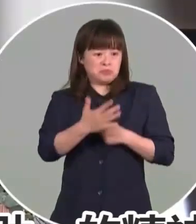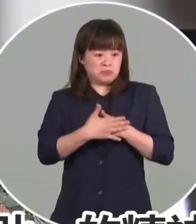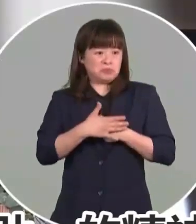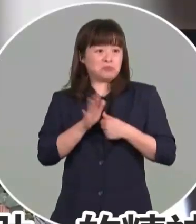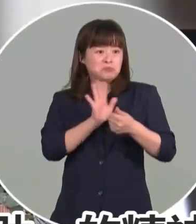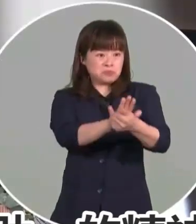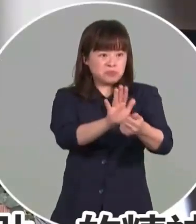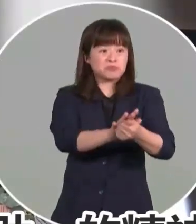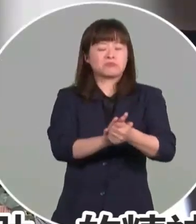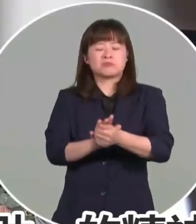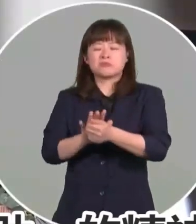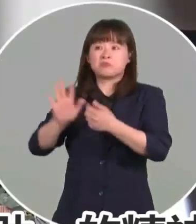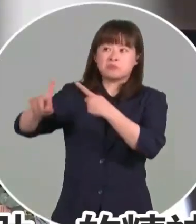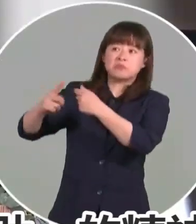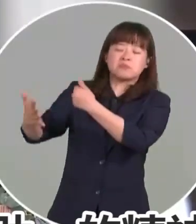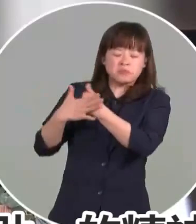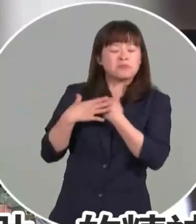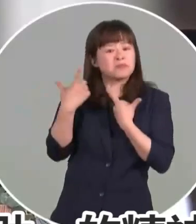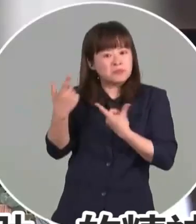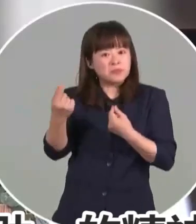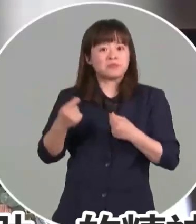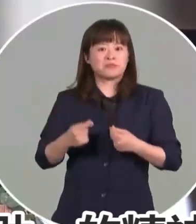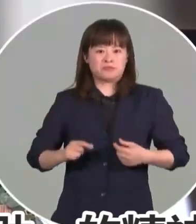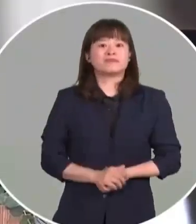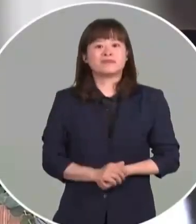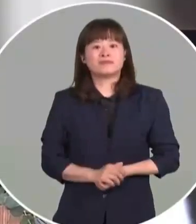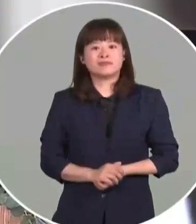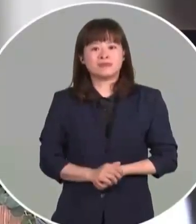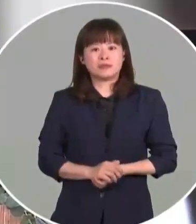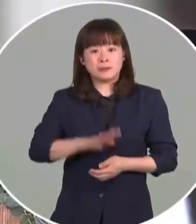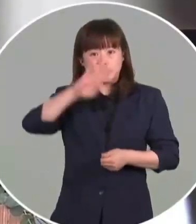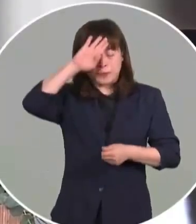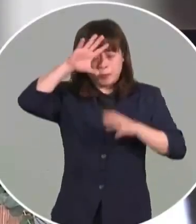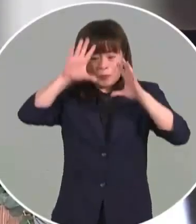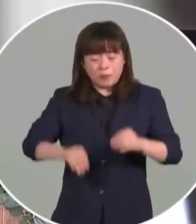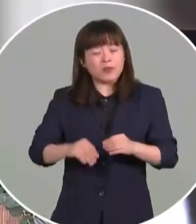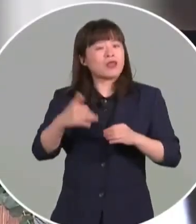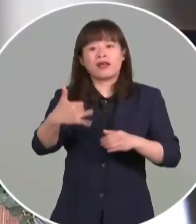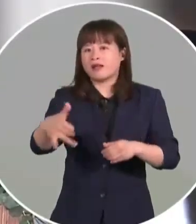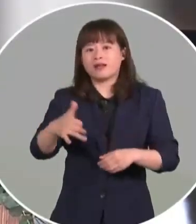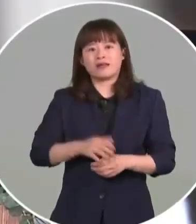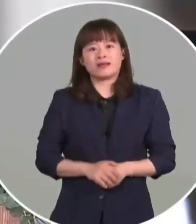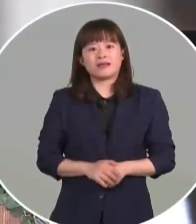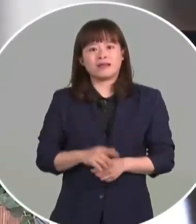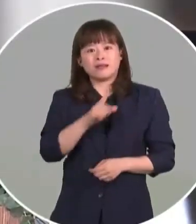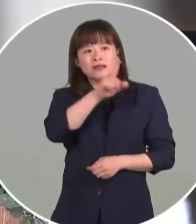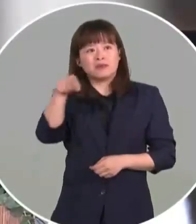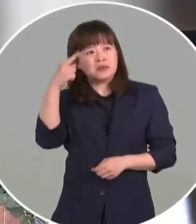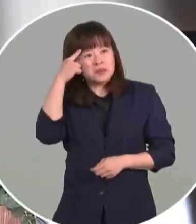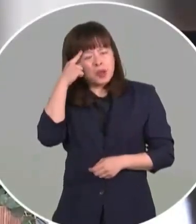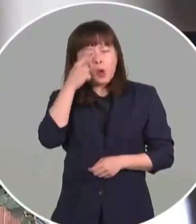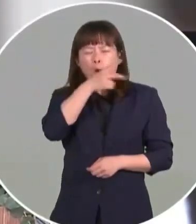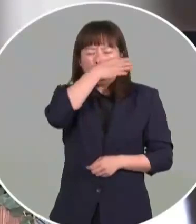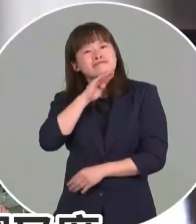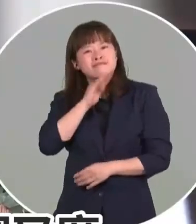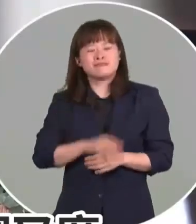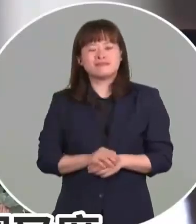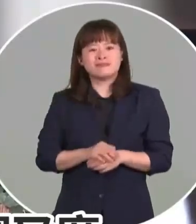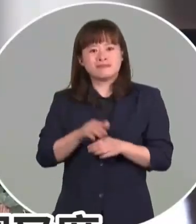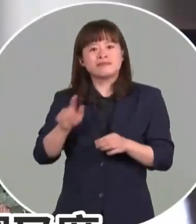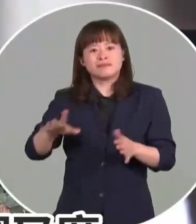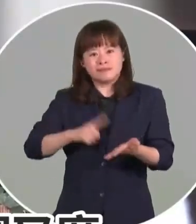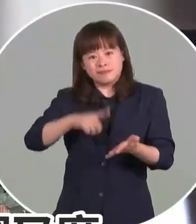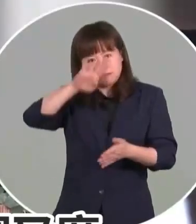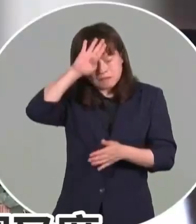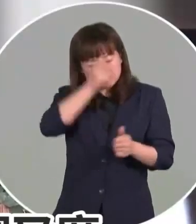人、自助人助的精神。疫情还没有完全结束，我们不能有丝毫的松懈。这次